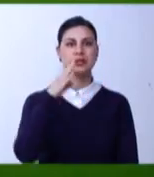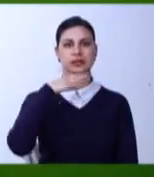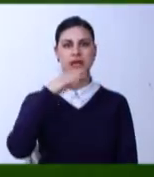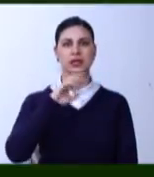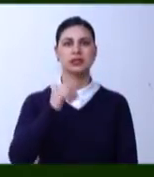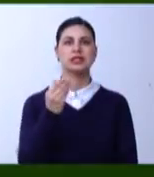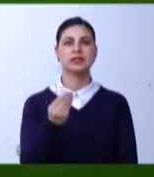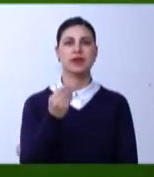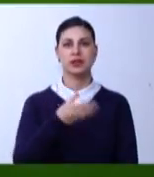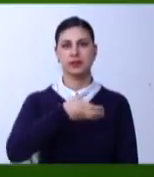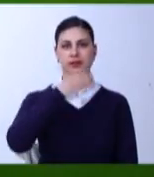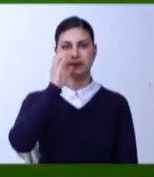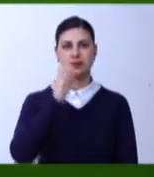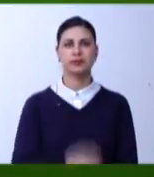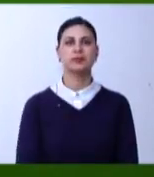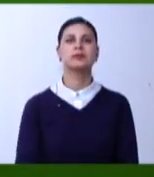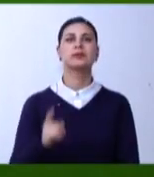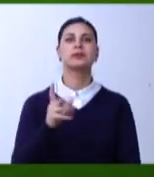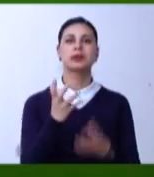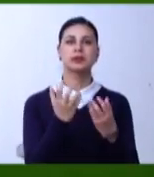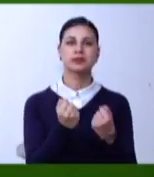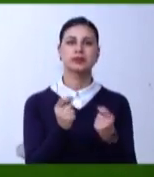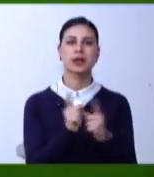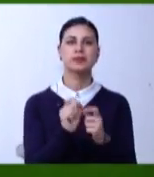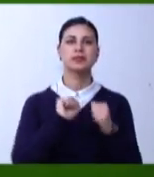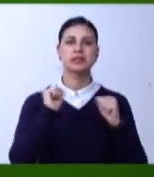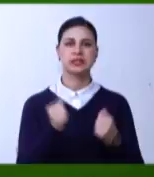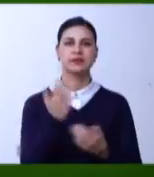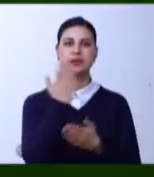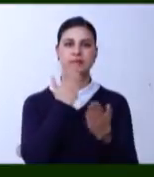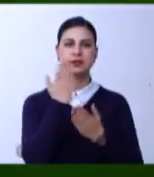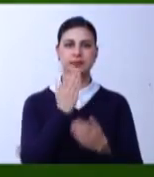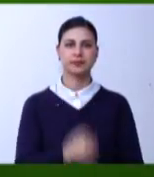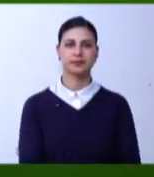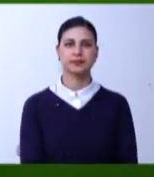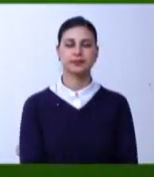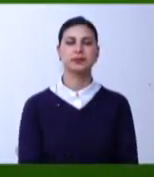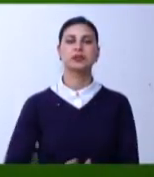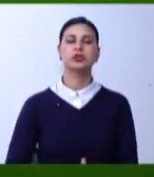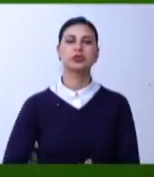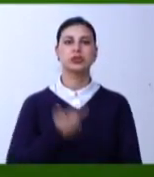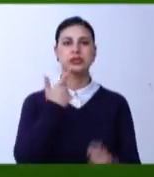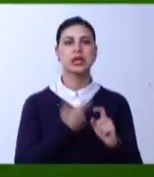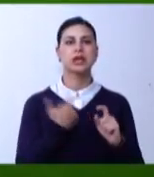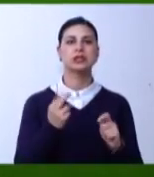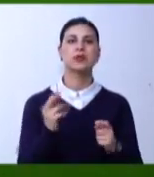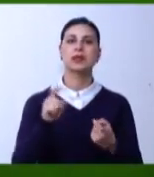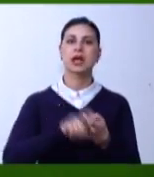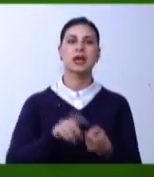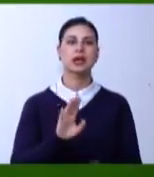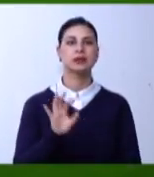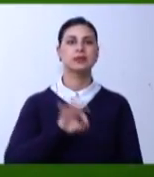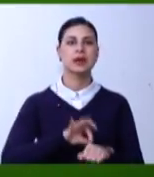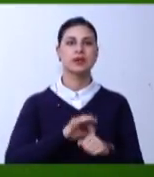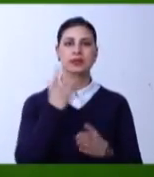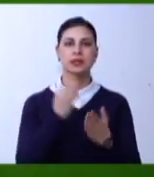და ხილის წვენი. გაგრილდით ცივ წყალში დასველებული პირსახოცით ან ღრუბლით. სიცოცხლის გახანგრძლივება და არაგადამდებ